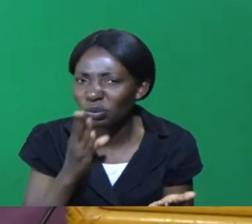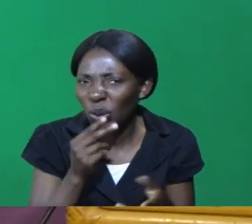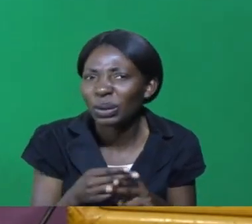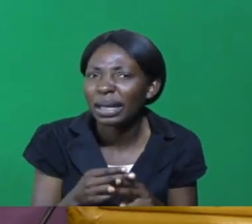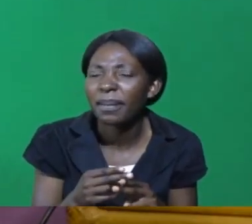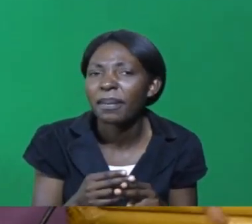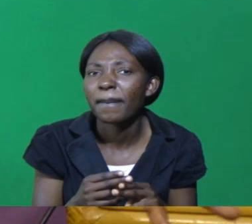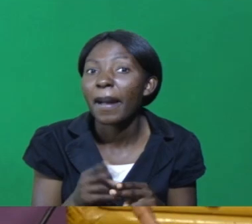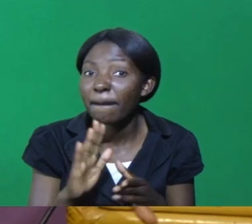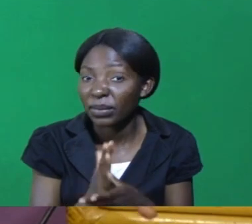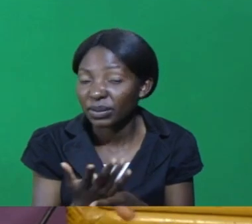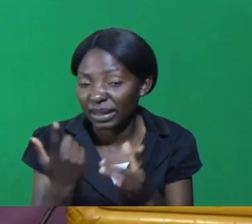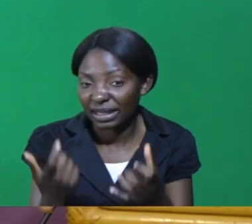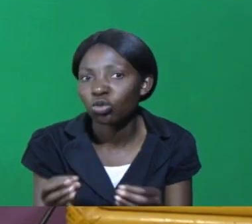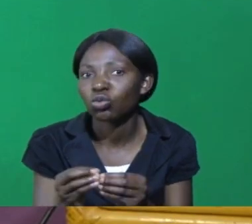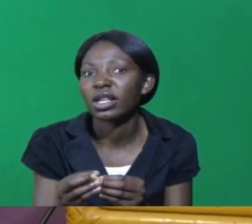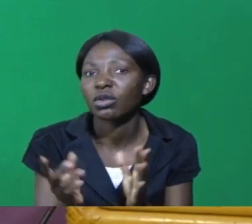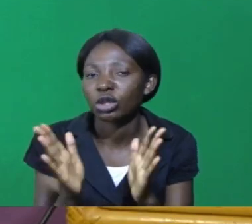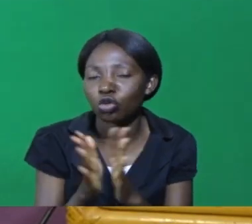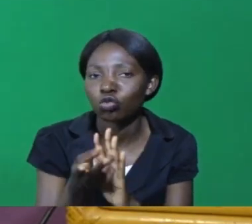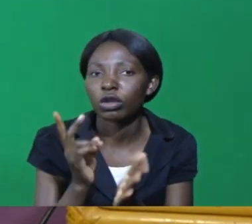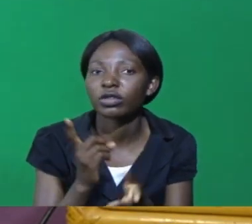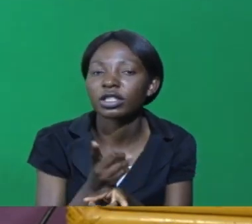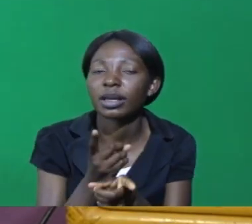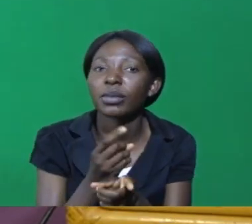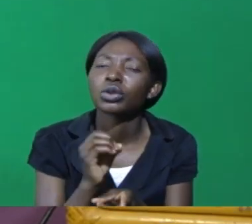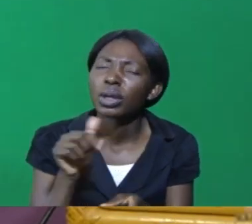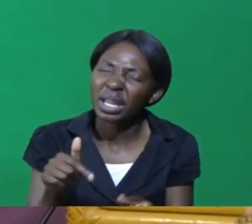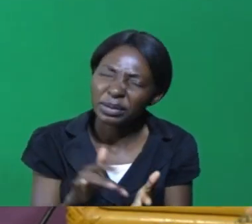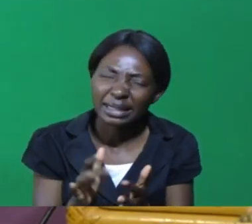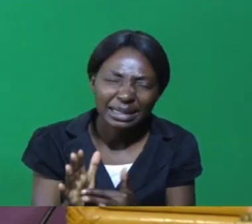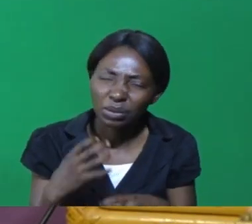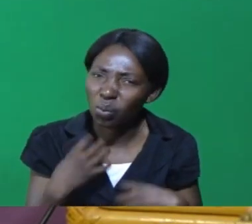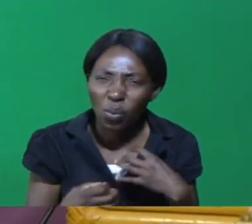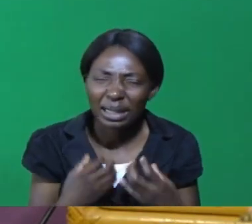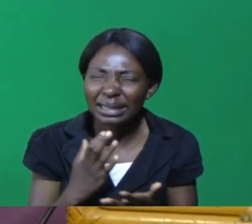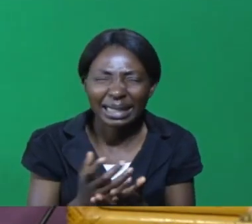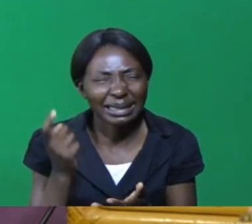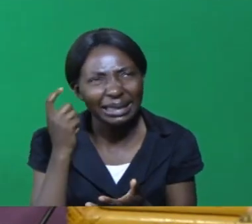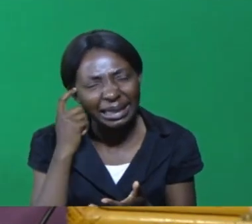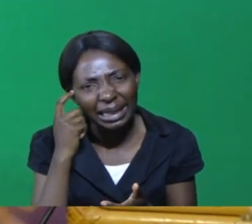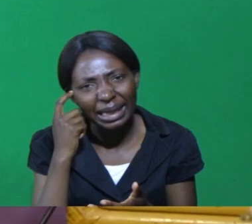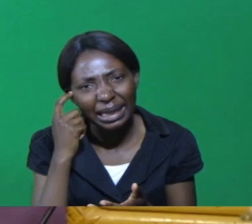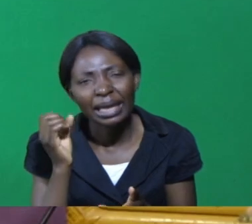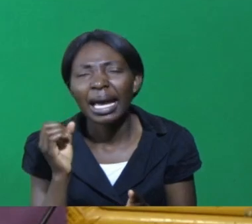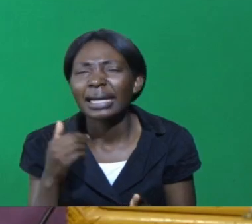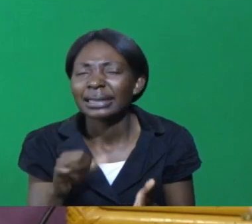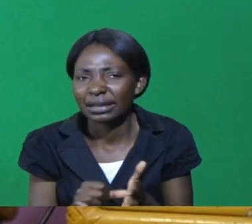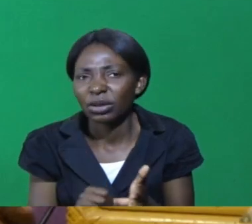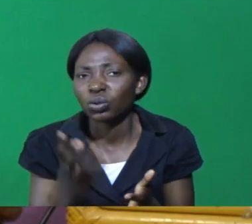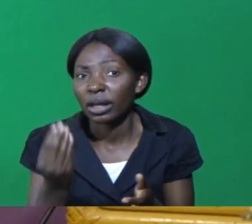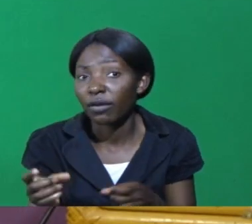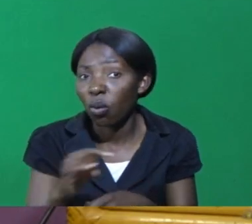Handimazoona macho. Because vaive mumbaka. Zvekuti pari kunzi akamanikidzwa ka. Akanyatsona kuti no hatingaite chirayiro ichi chimiro chakadai.